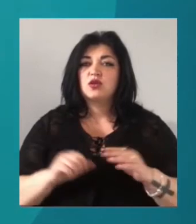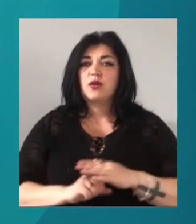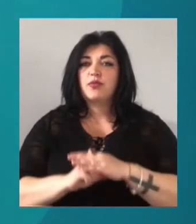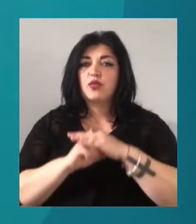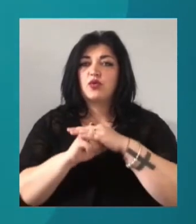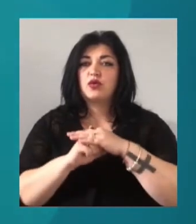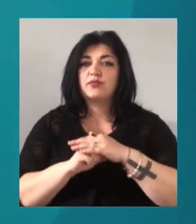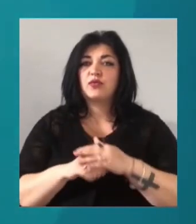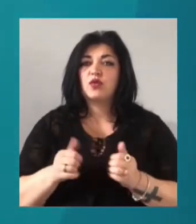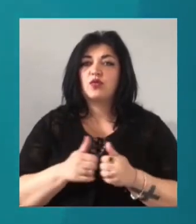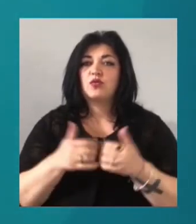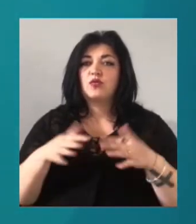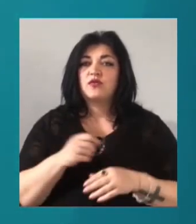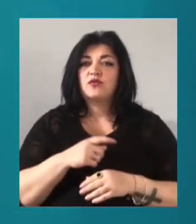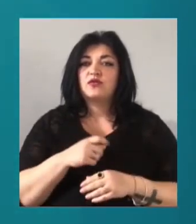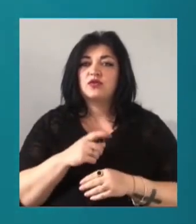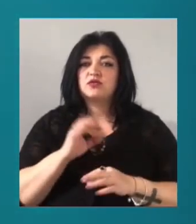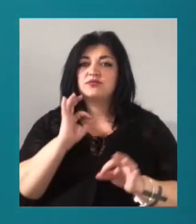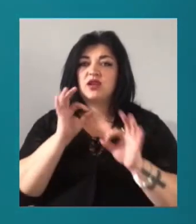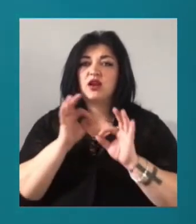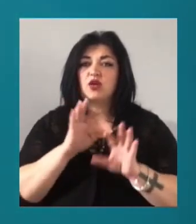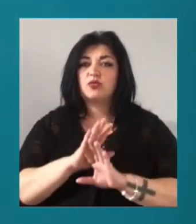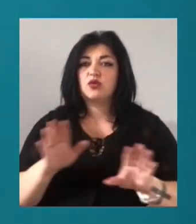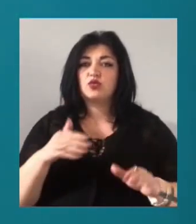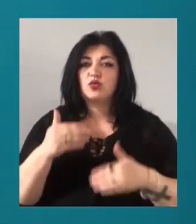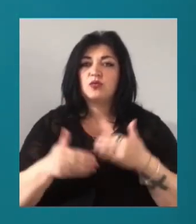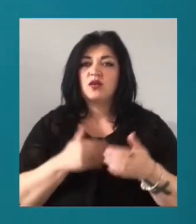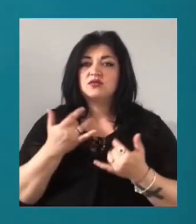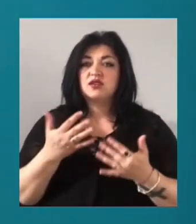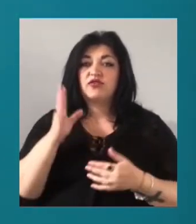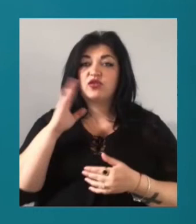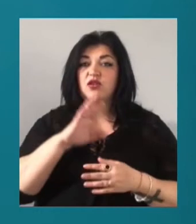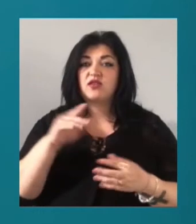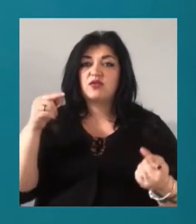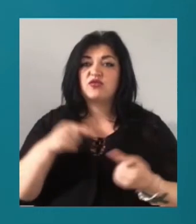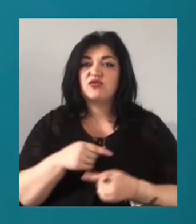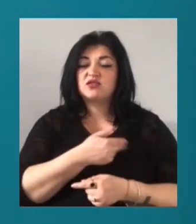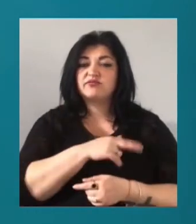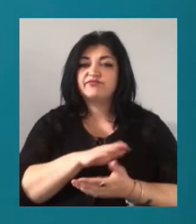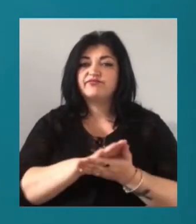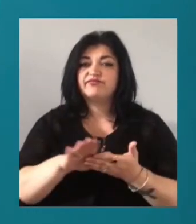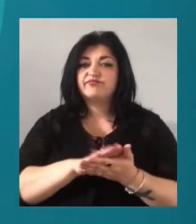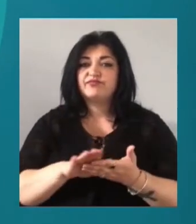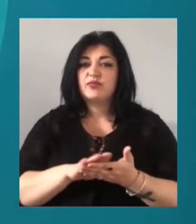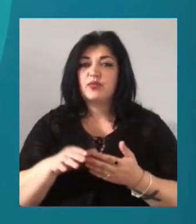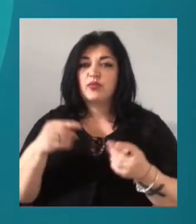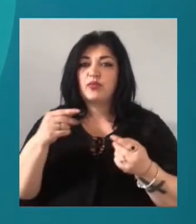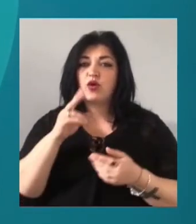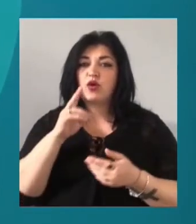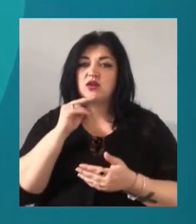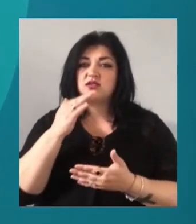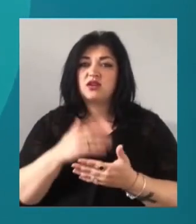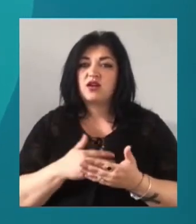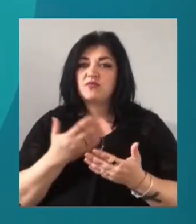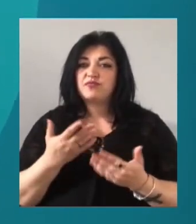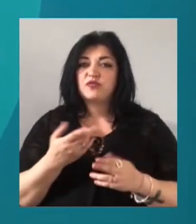У морі в Одесі тимчасово не рекомендують купатися, оскільки вода не відповідає санітарно-мікробіологічним показникам. Про це журналістам